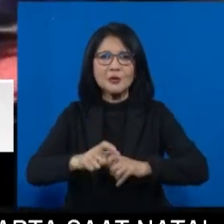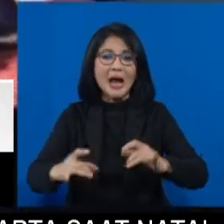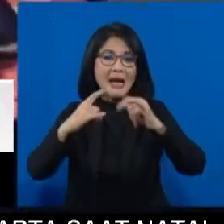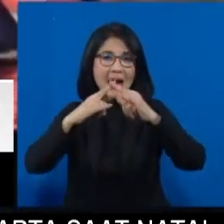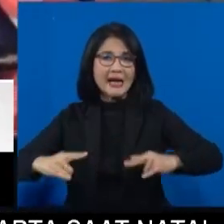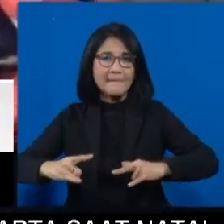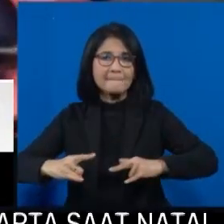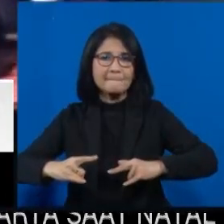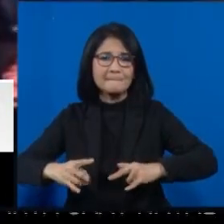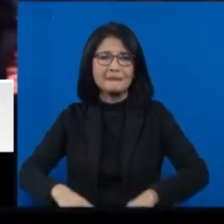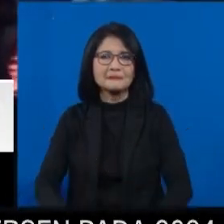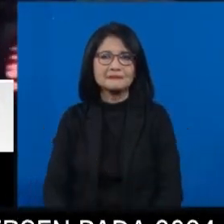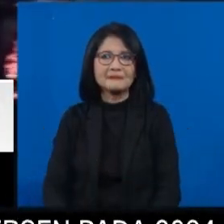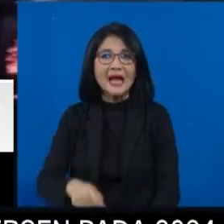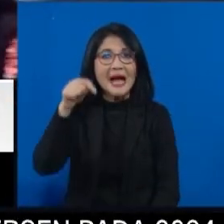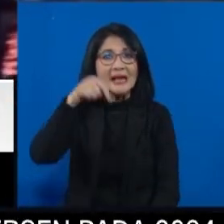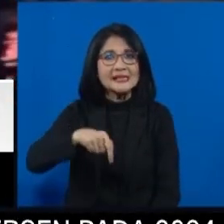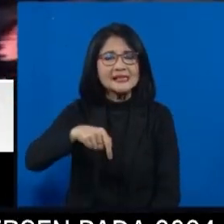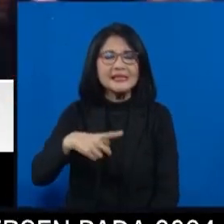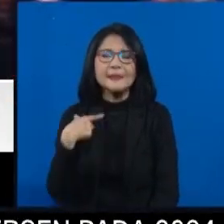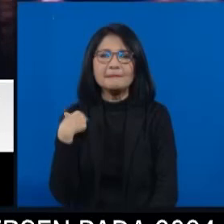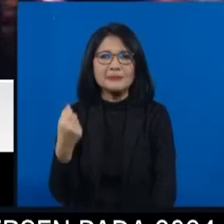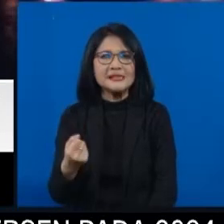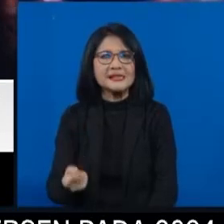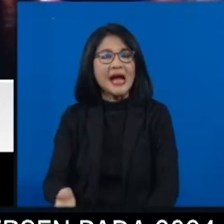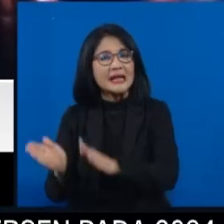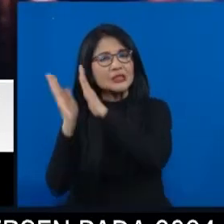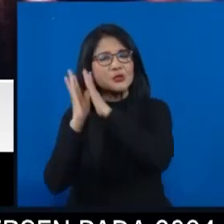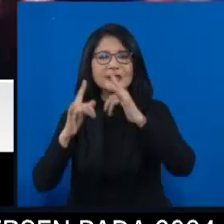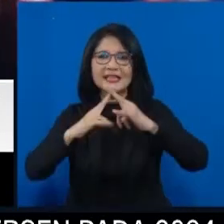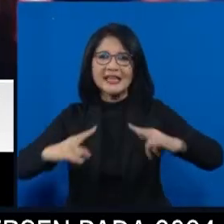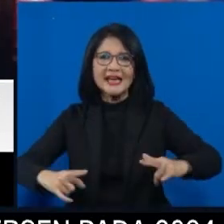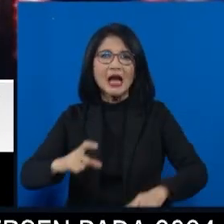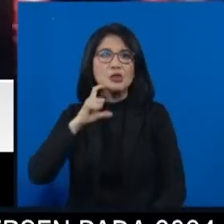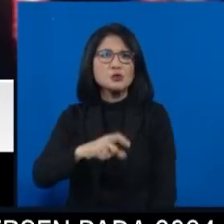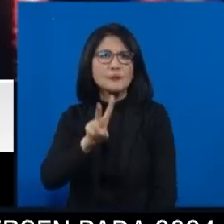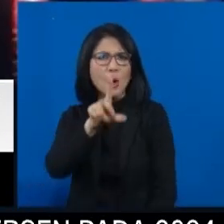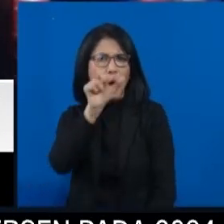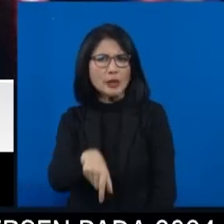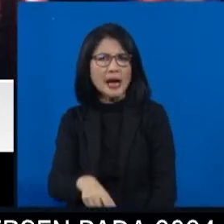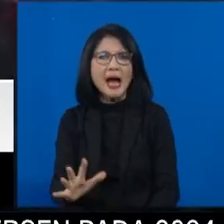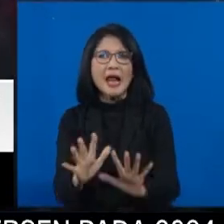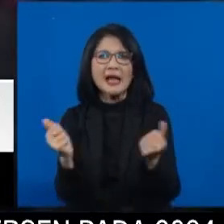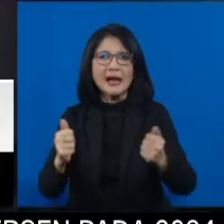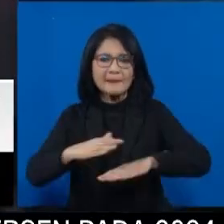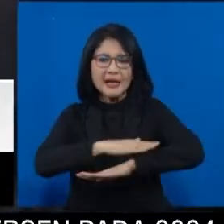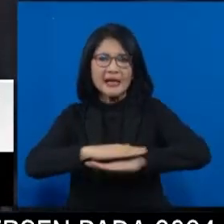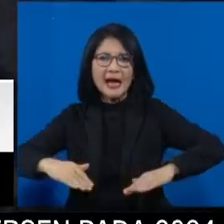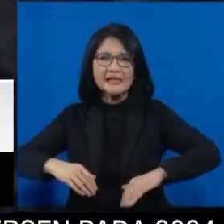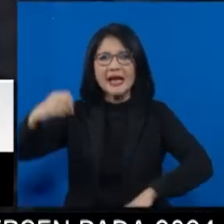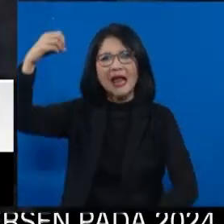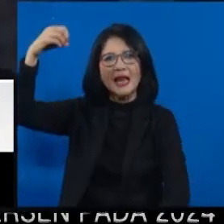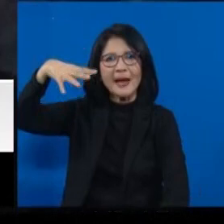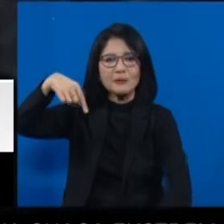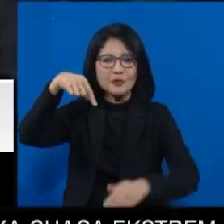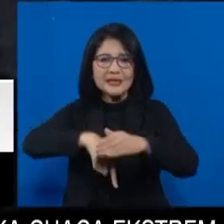tepi kolam renang. Di sini, para wisatawan bisa menginap di tenda yang cukup untuk dua orang, lengkap dengan alas tidur dan lampu penerangan di